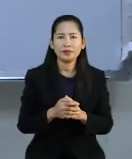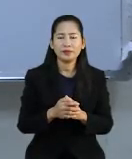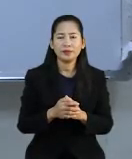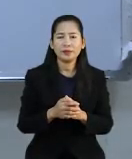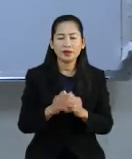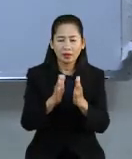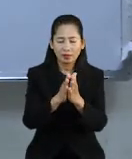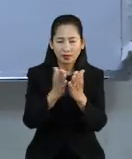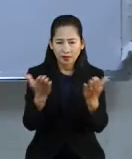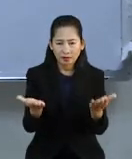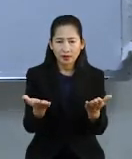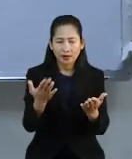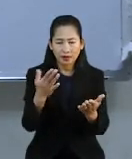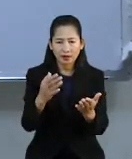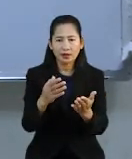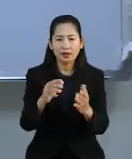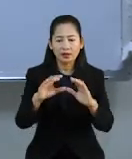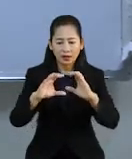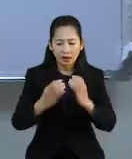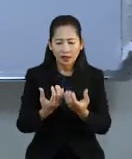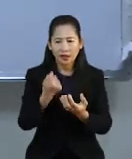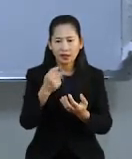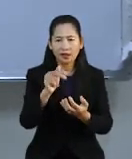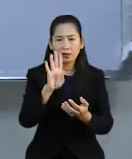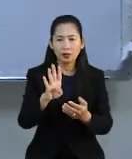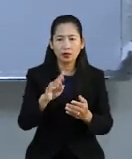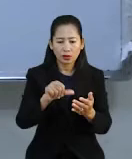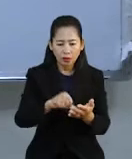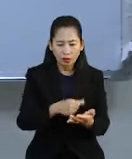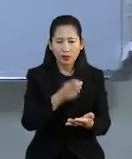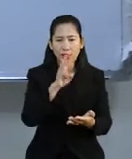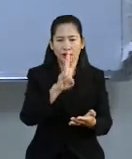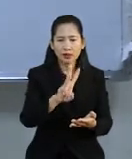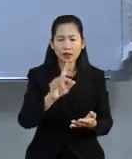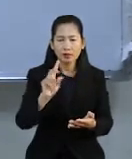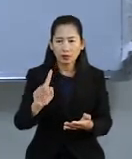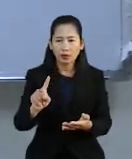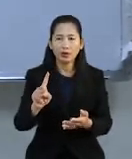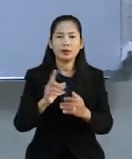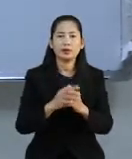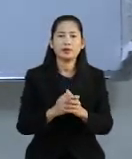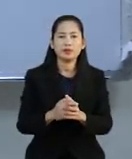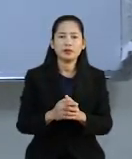Con này bạc sập hờ sập xa cô nó tì bốn tầm bò tì xam sập mùi nó con.